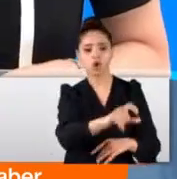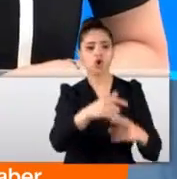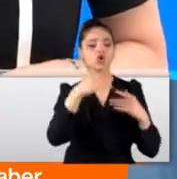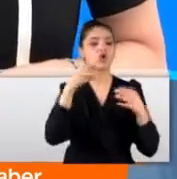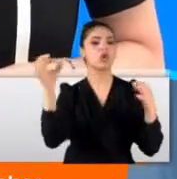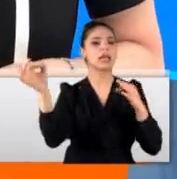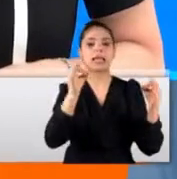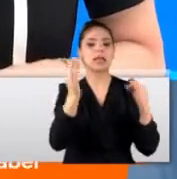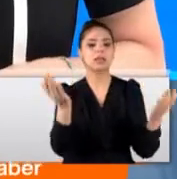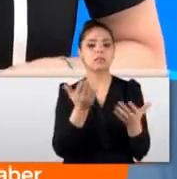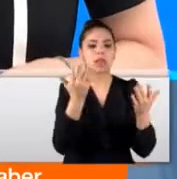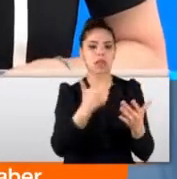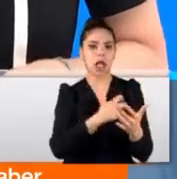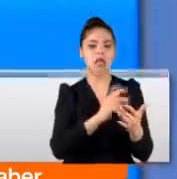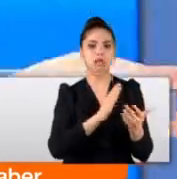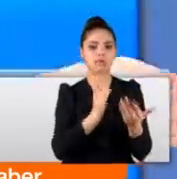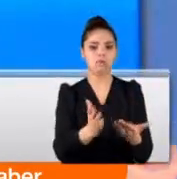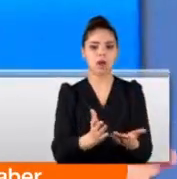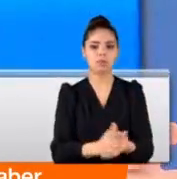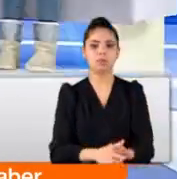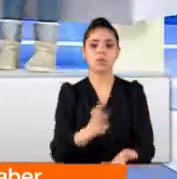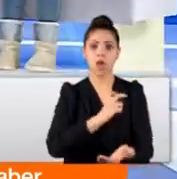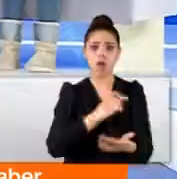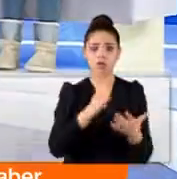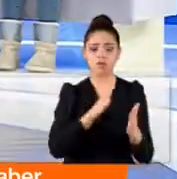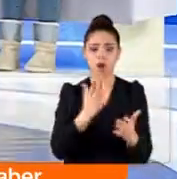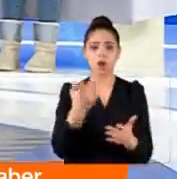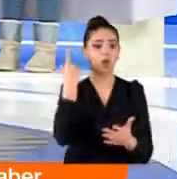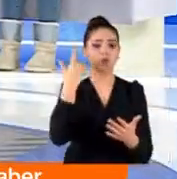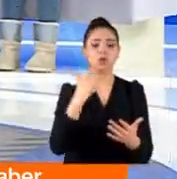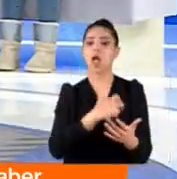ilişki nasıldı? Vallahi aşıklardı birbirlerine. Aşıklardı birbirine diyorsun. Ama dün hiç aşk meşk yoktu.